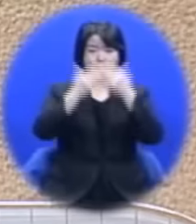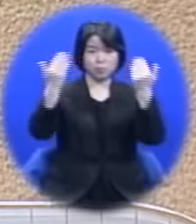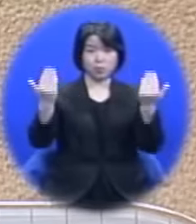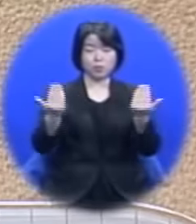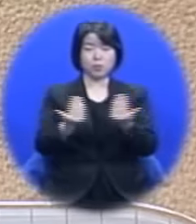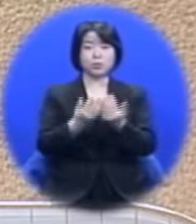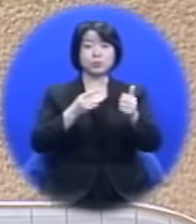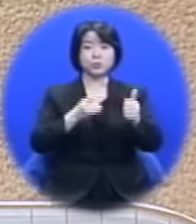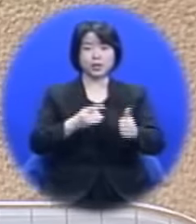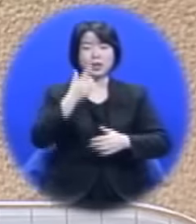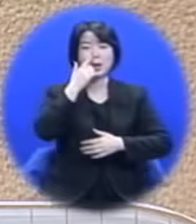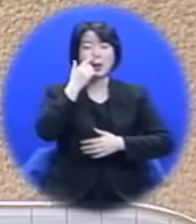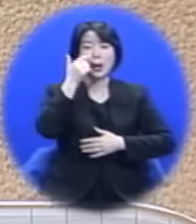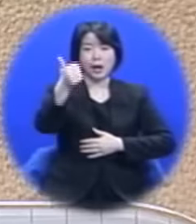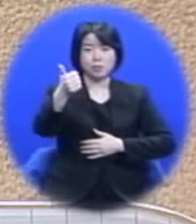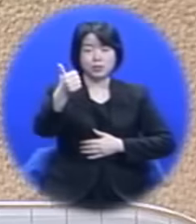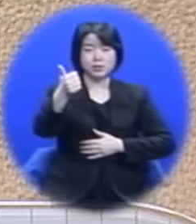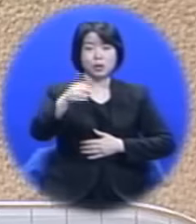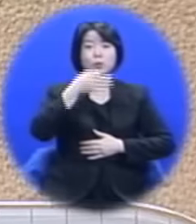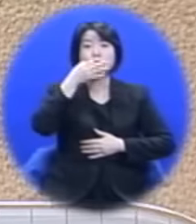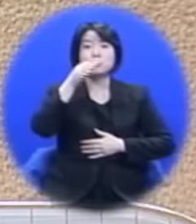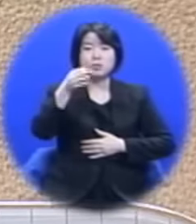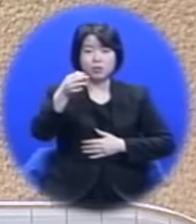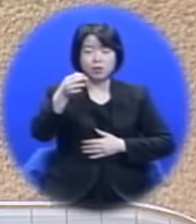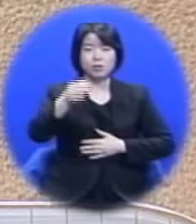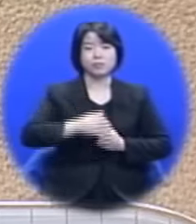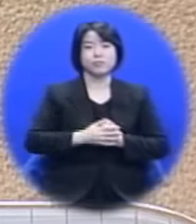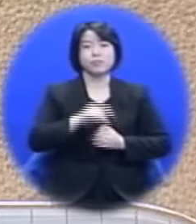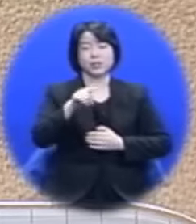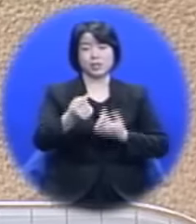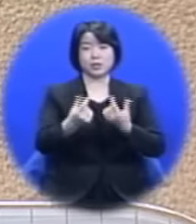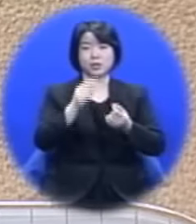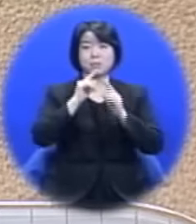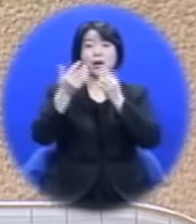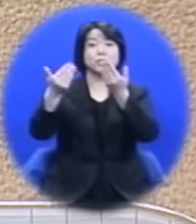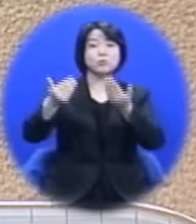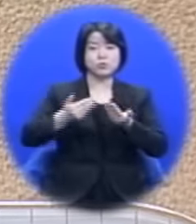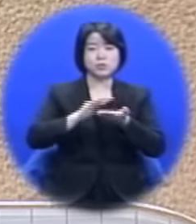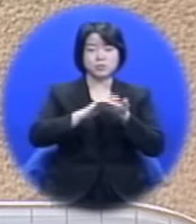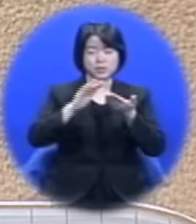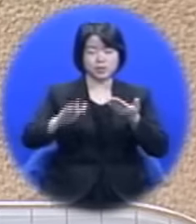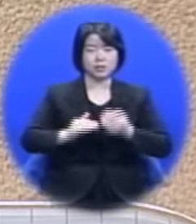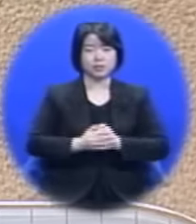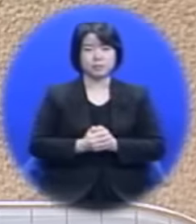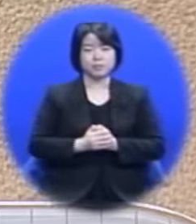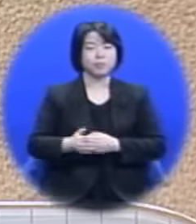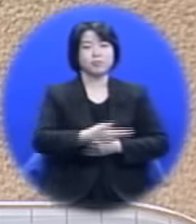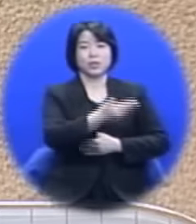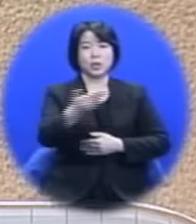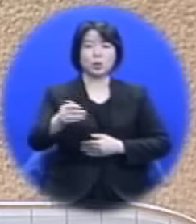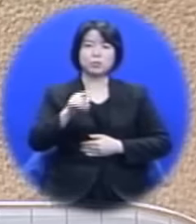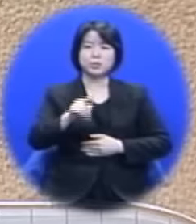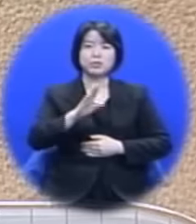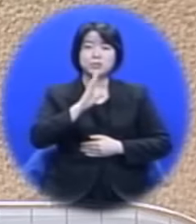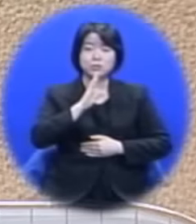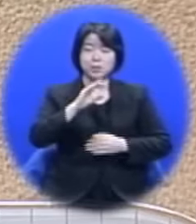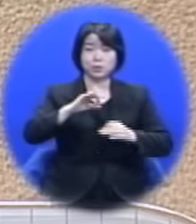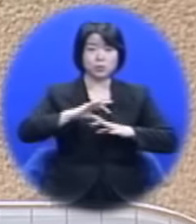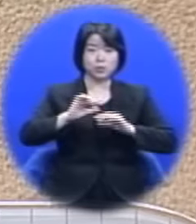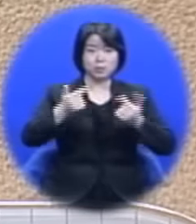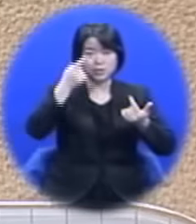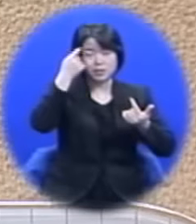모두에게 아버지라고 불러 그러셨다는 거죠 여러분 이거 정말